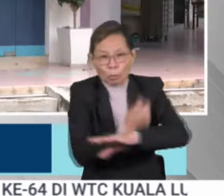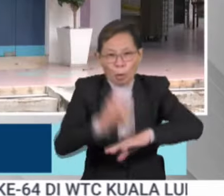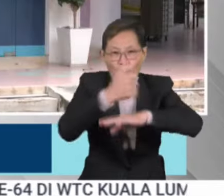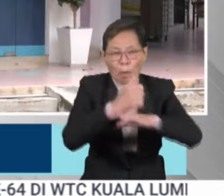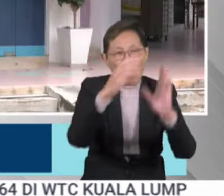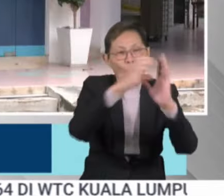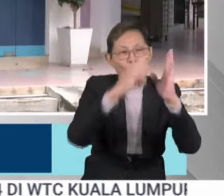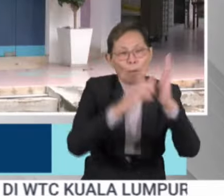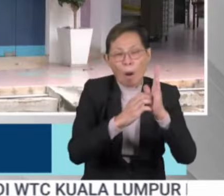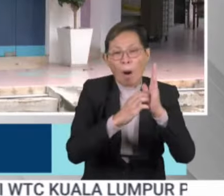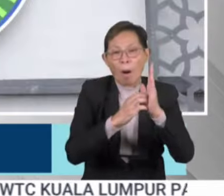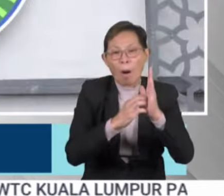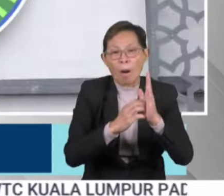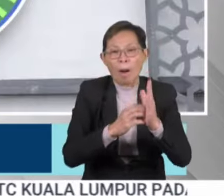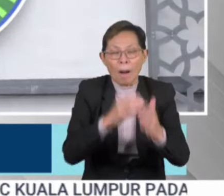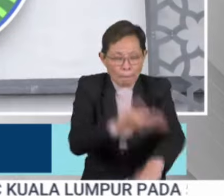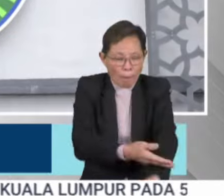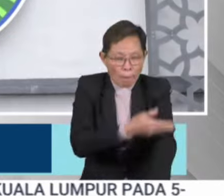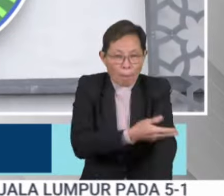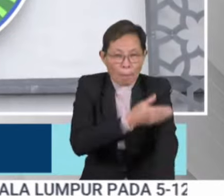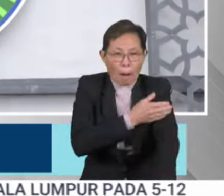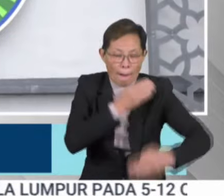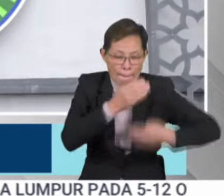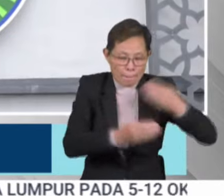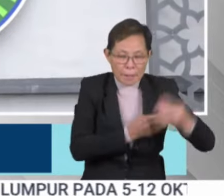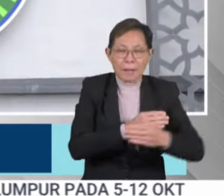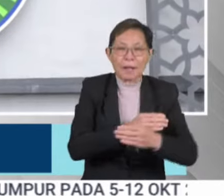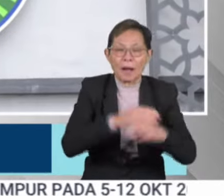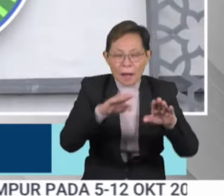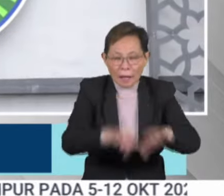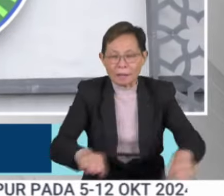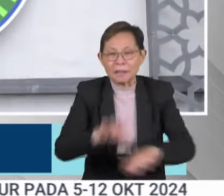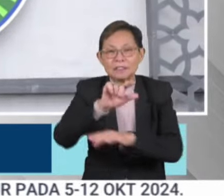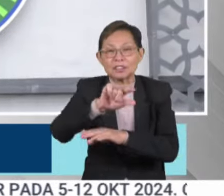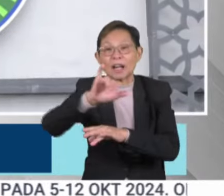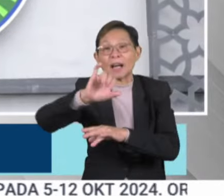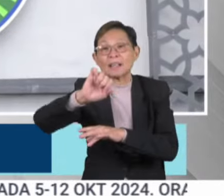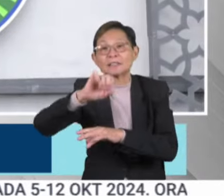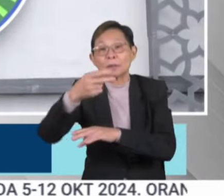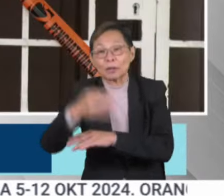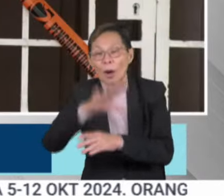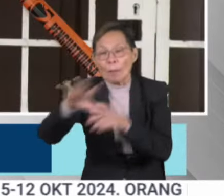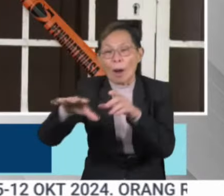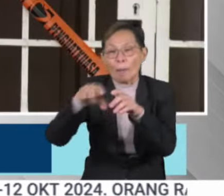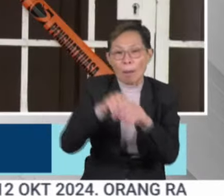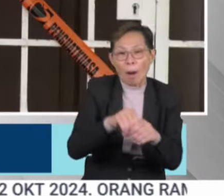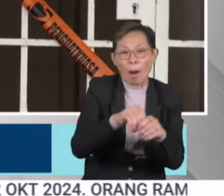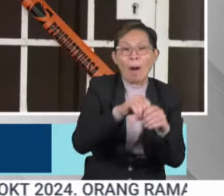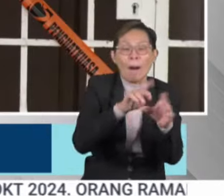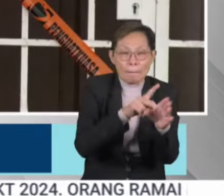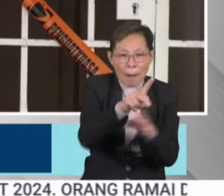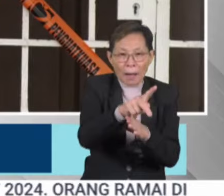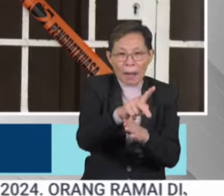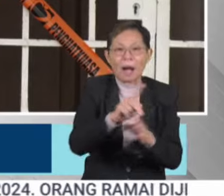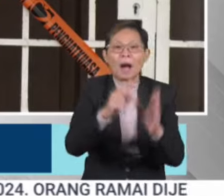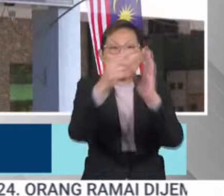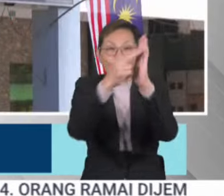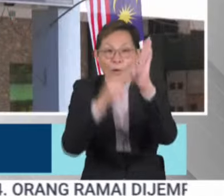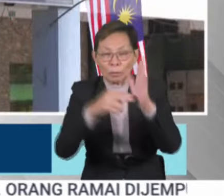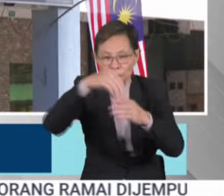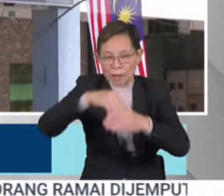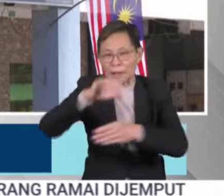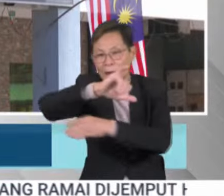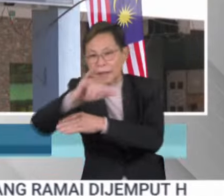modul silibus pemulihan akidah kanak-kanak GISBH. Pemilihannya bagi mengetuai 6 pakar akidah dalam jawatan kuasa